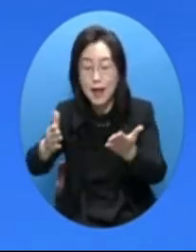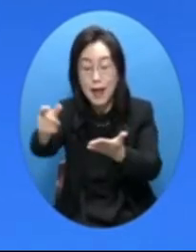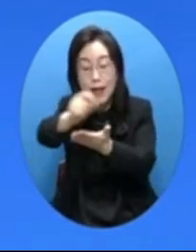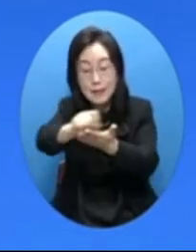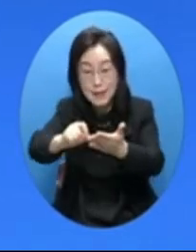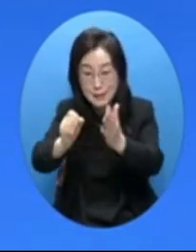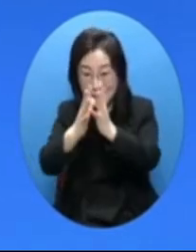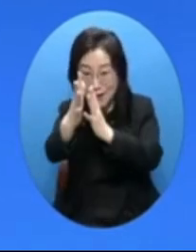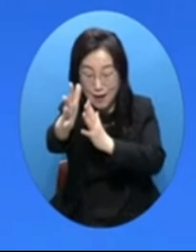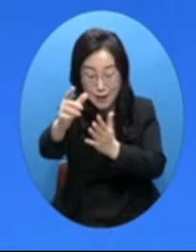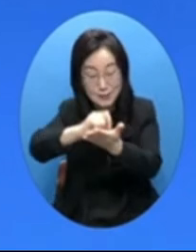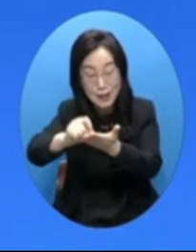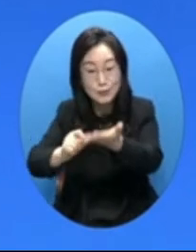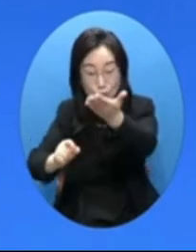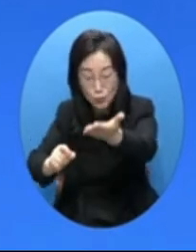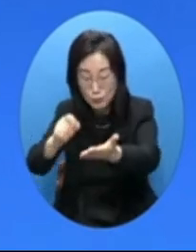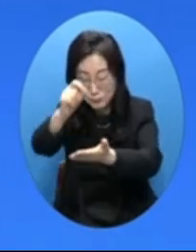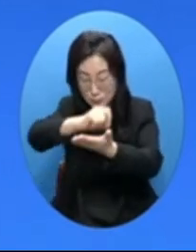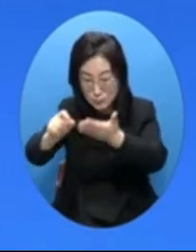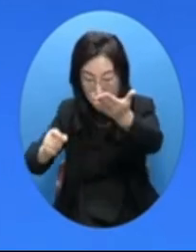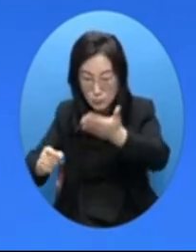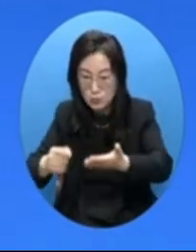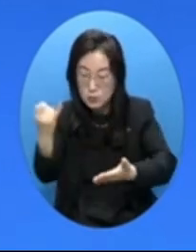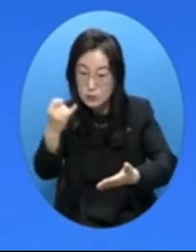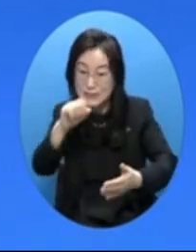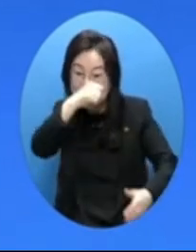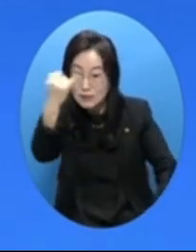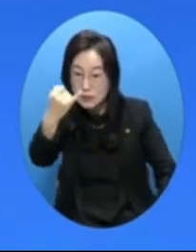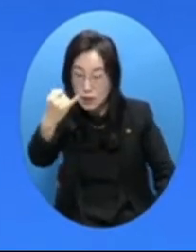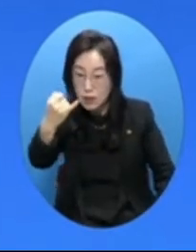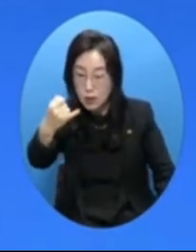준 책상이나 하는데 하늘 큰 녀석이